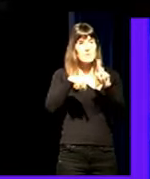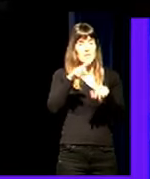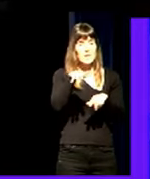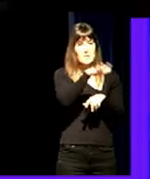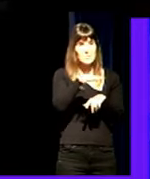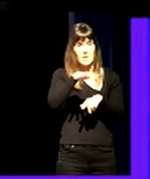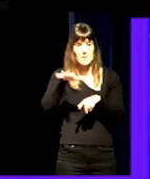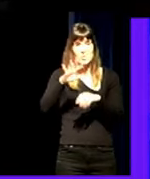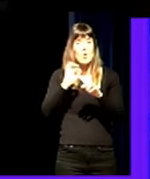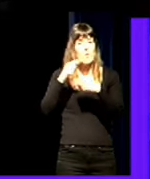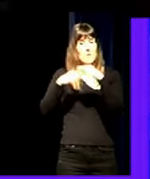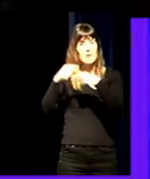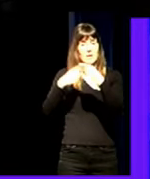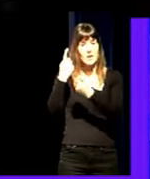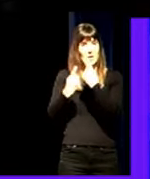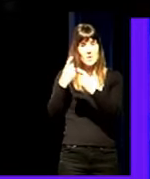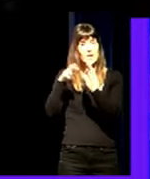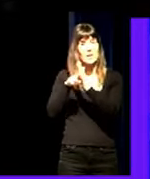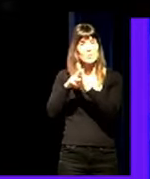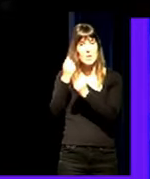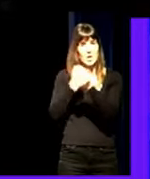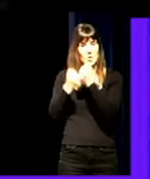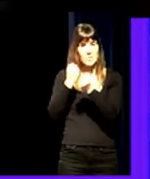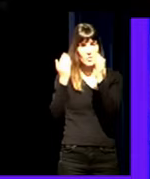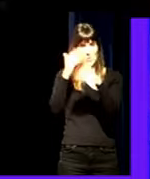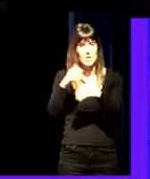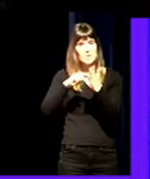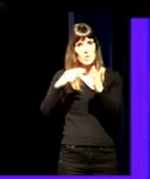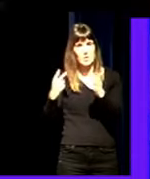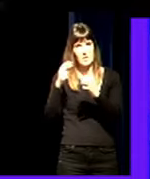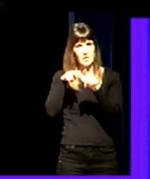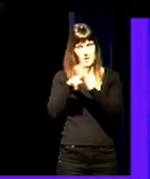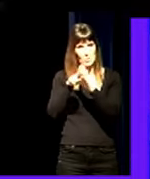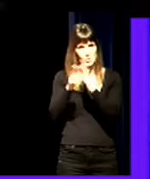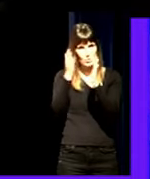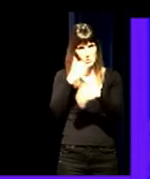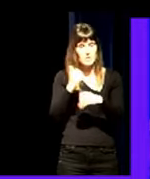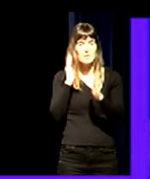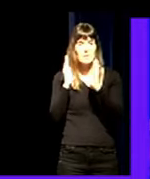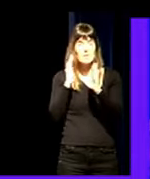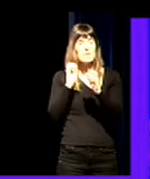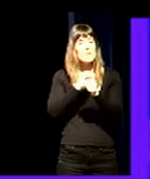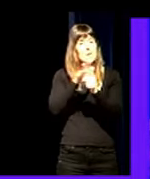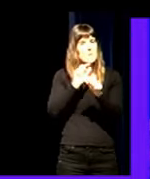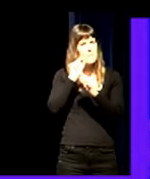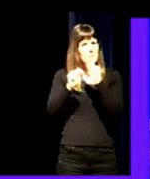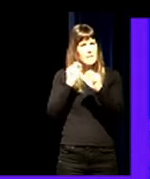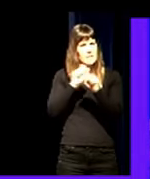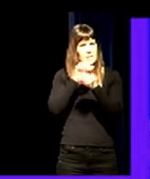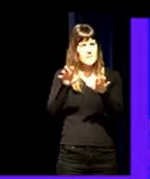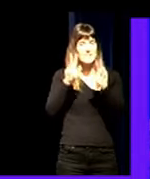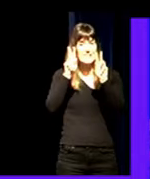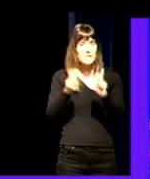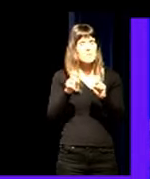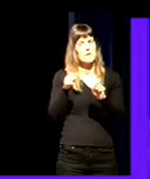daukatera errekurtze ekonomiko eta teknologiko ezberdinak eta adibidez pandemian izan zen erronka oso garrantzitsu bat. Eta nola sortatu